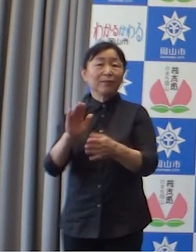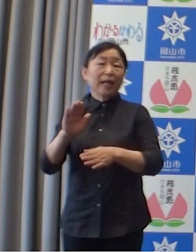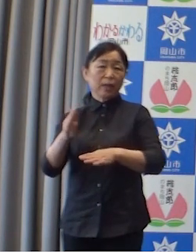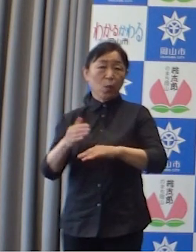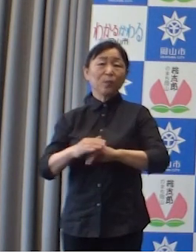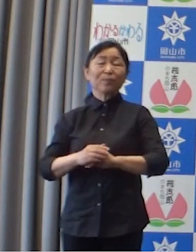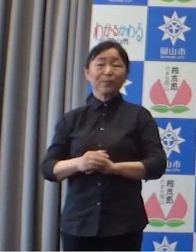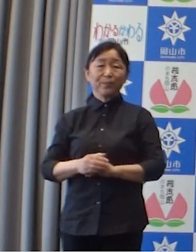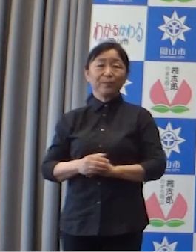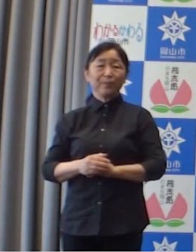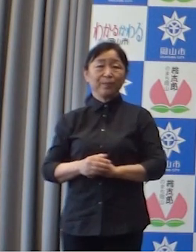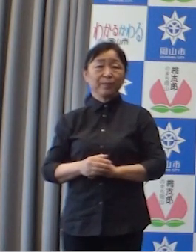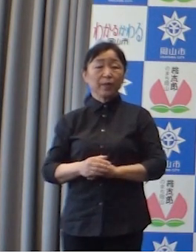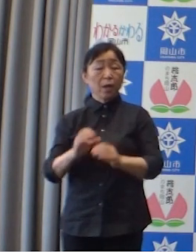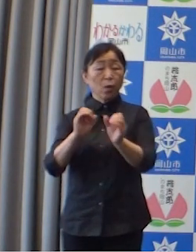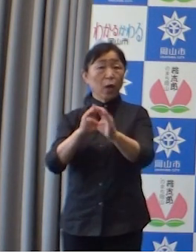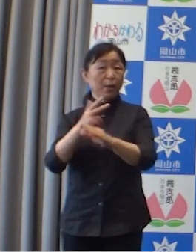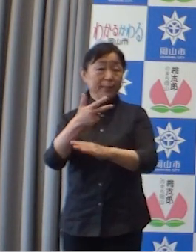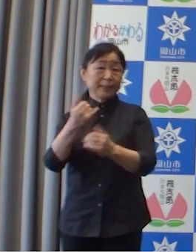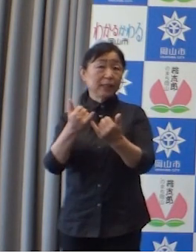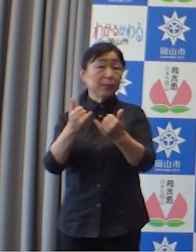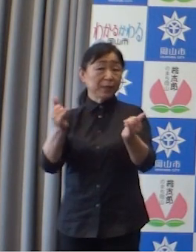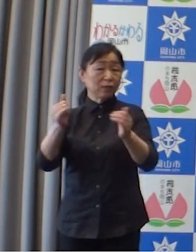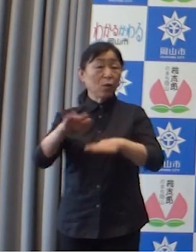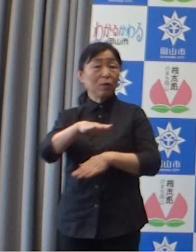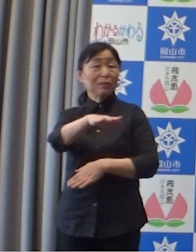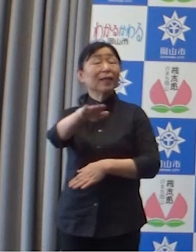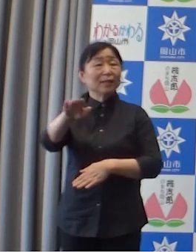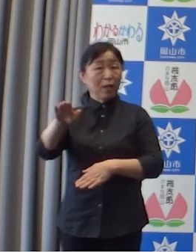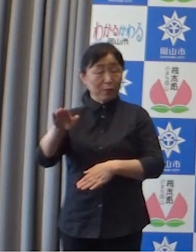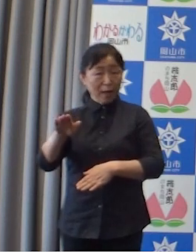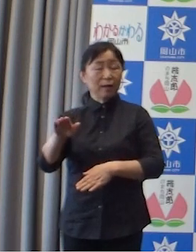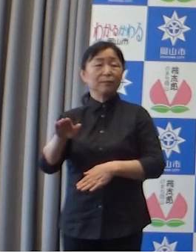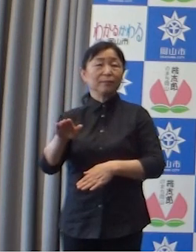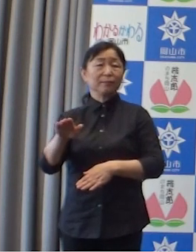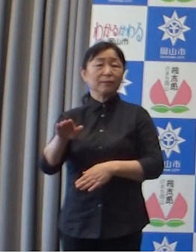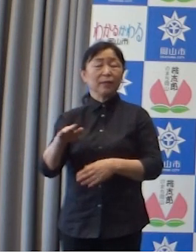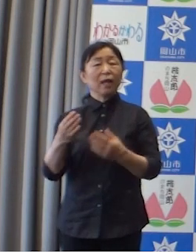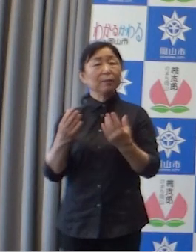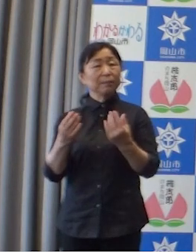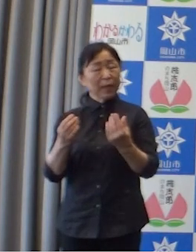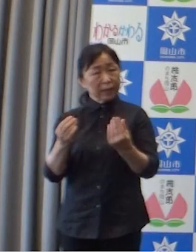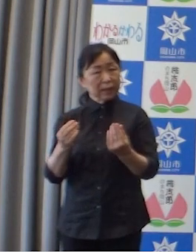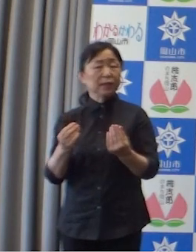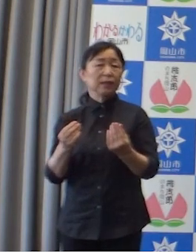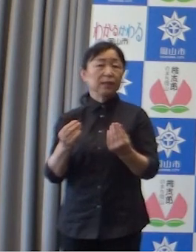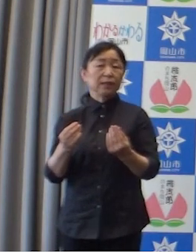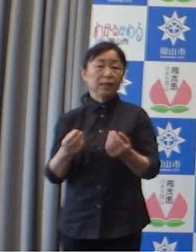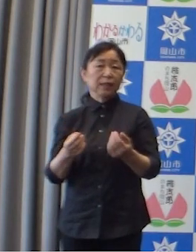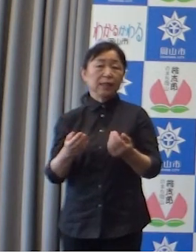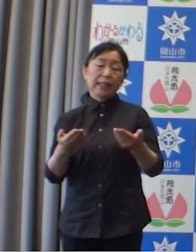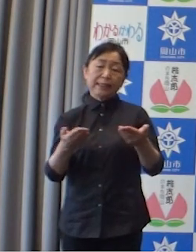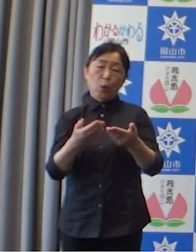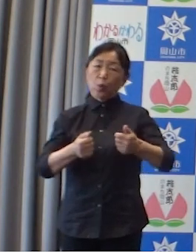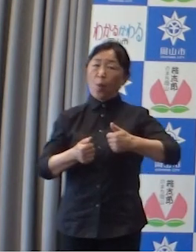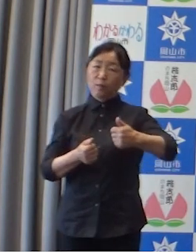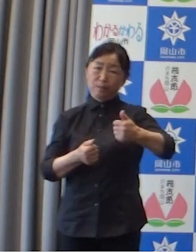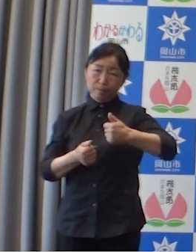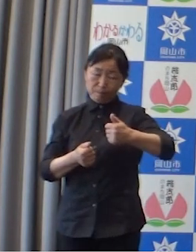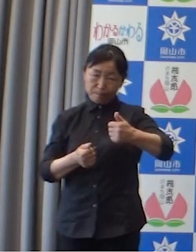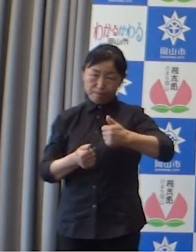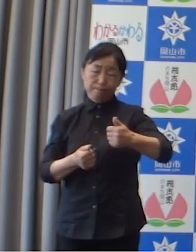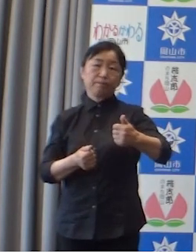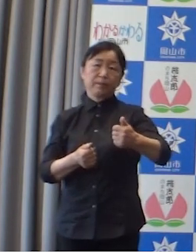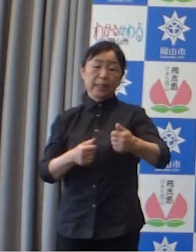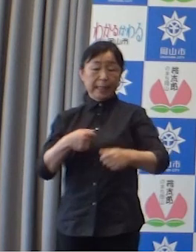、岡山市民の方っていうのはやはり、特に通勤ですよね。